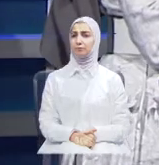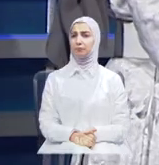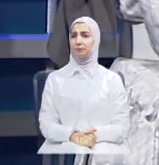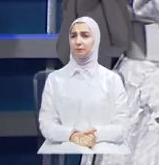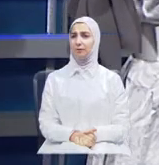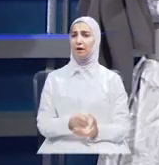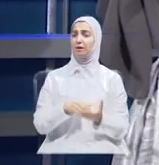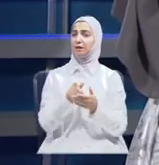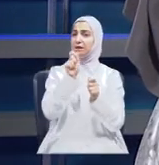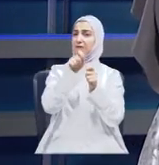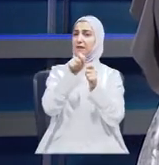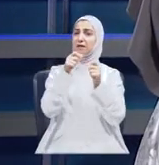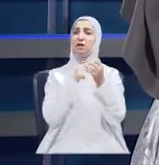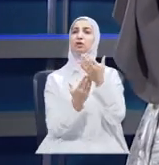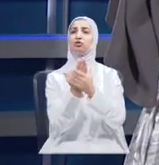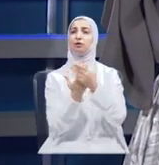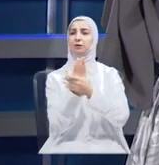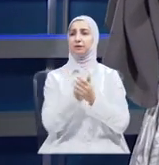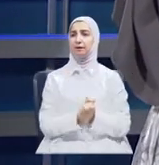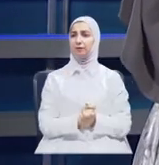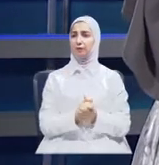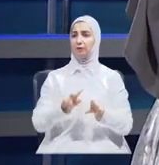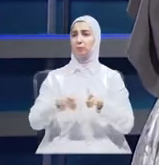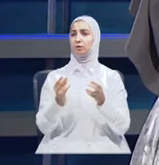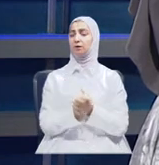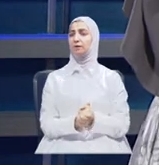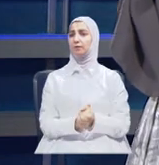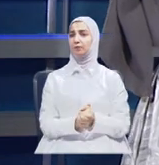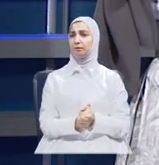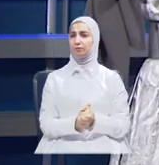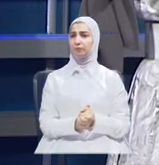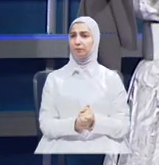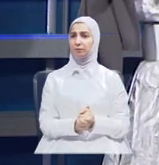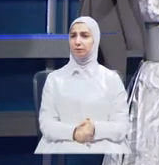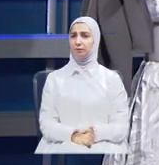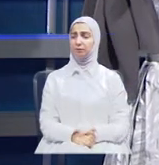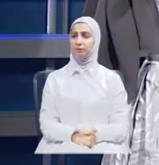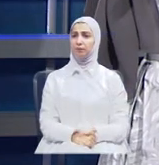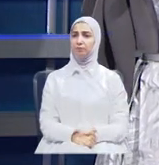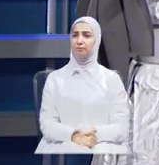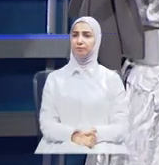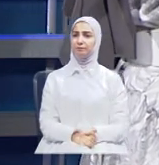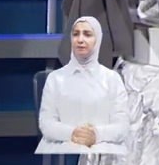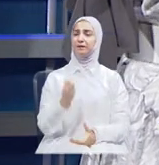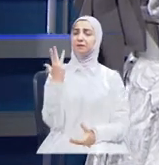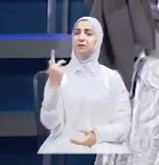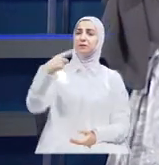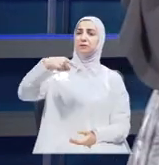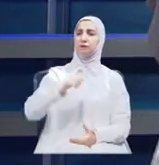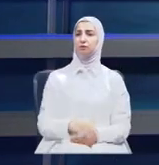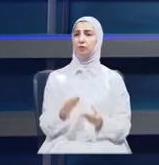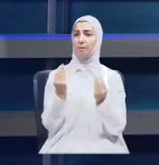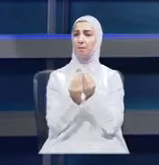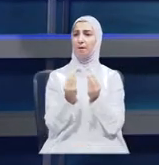الحركات الإصلاحية التحديثية، أسباب نمو هذه الحركات خلال القرن التاسع عشر: